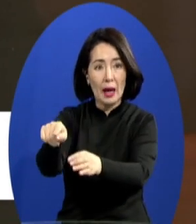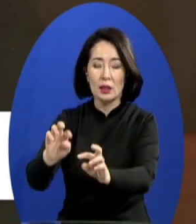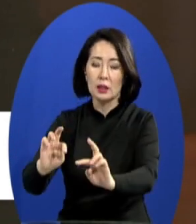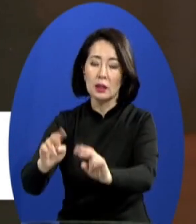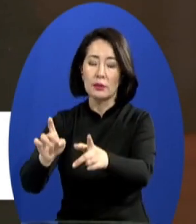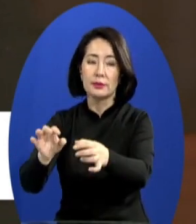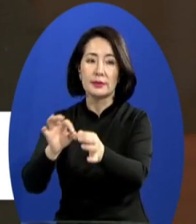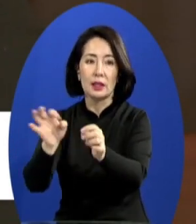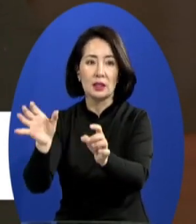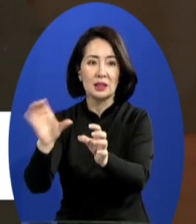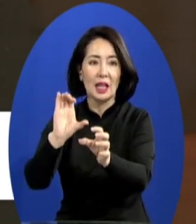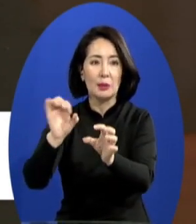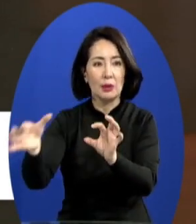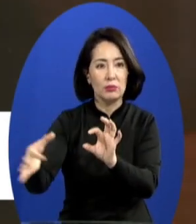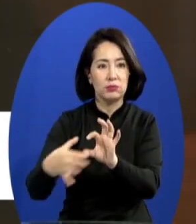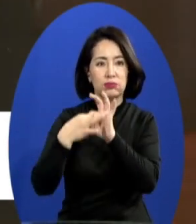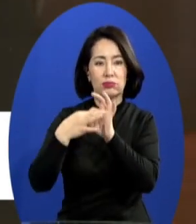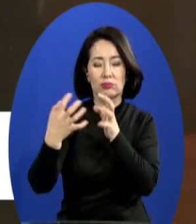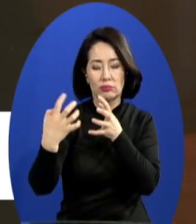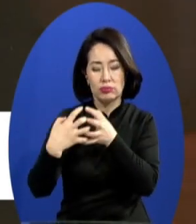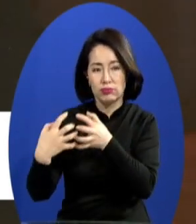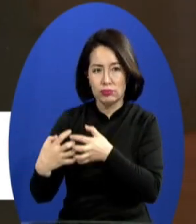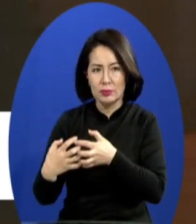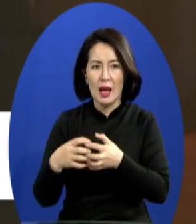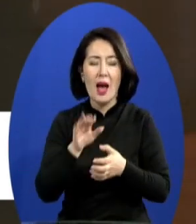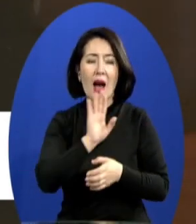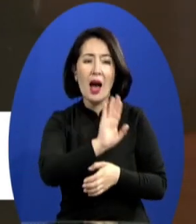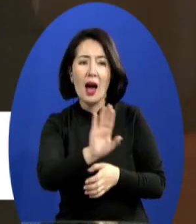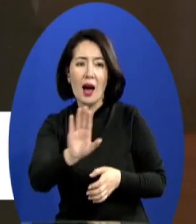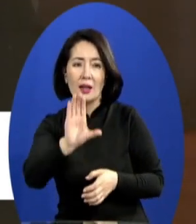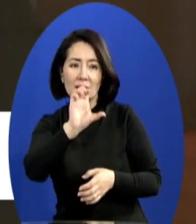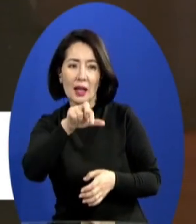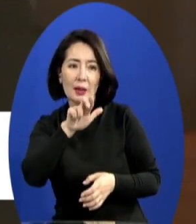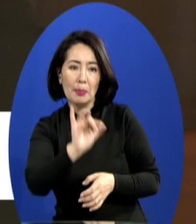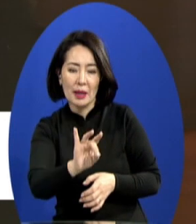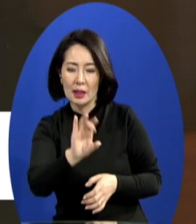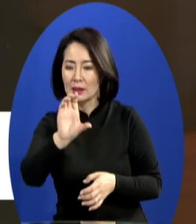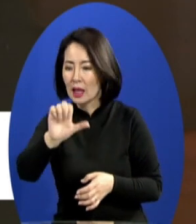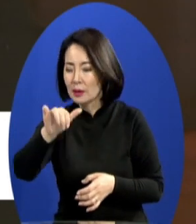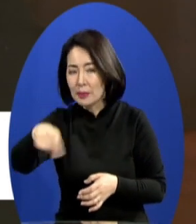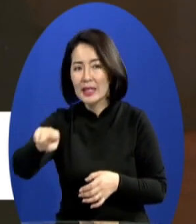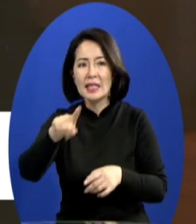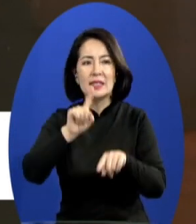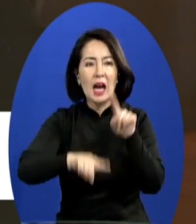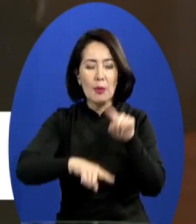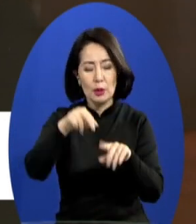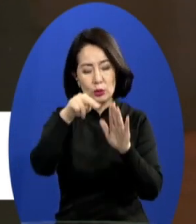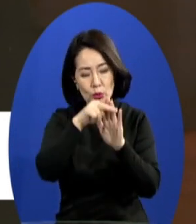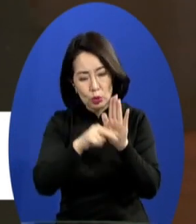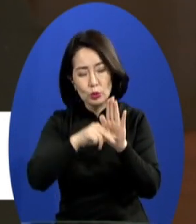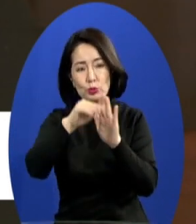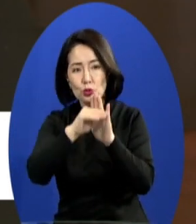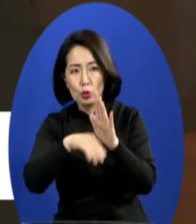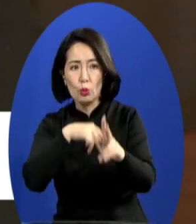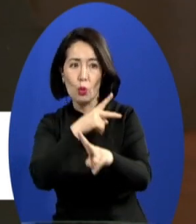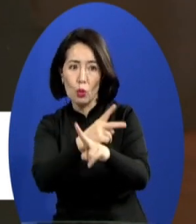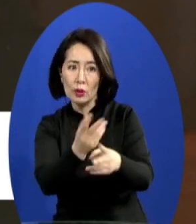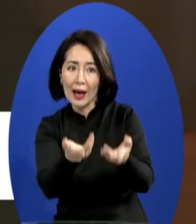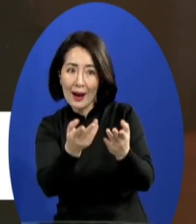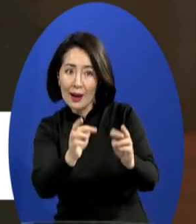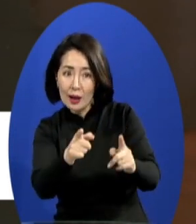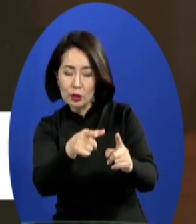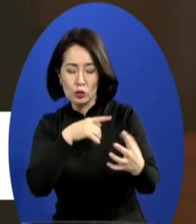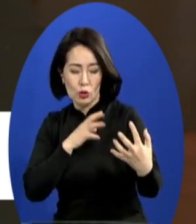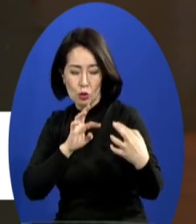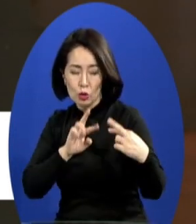наривчлаад тухайн салбартаа хамтраад ажиллах гэдэг юм уу аль салбар дээр ямар одоо дүрм журам стандарт гэдэг юм уу те эсвэл хууль тогтоомжт нь өөрчлөлт оруулах уу гэдэг